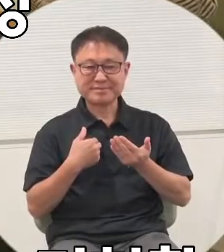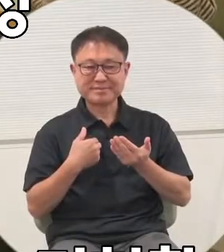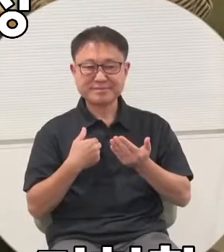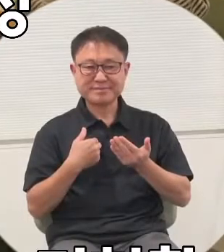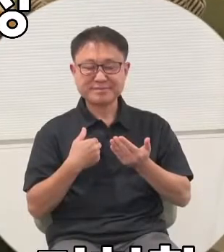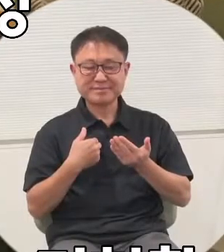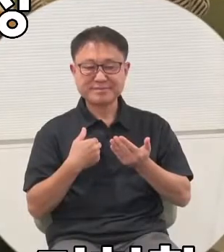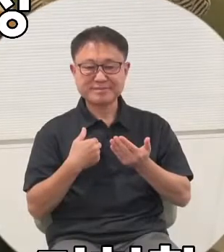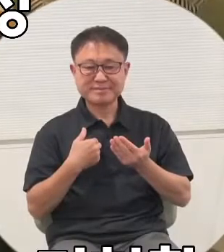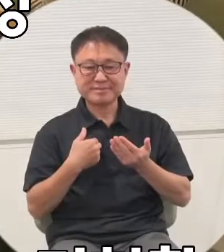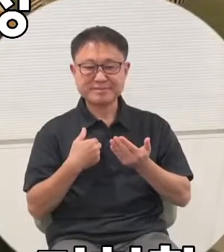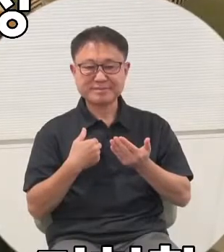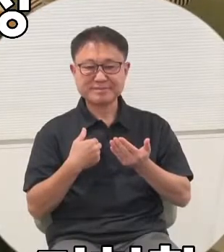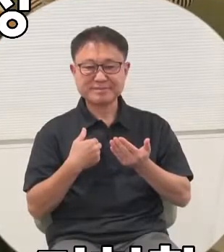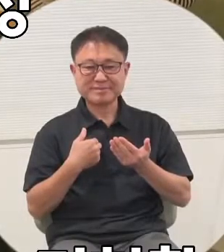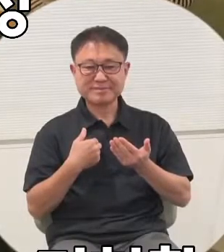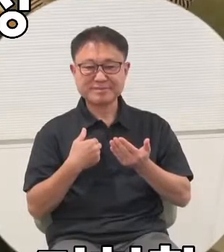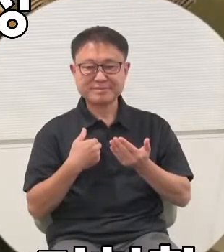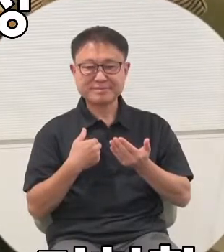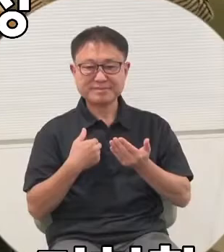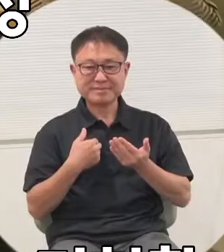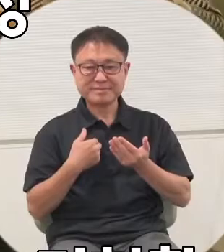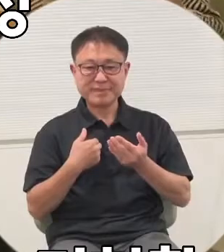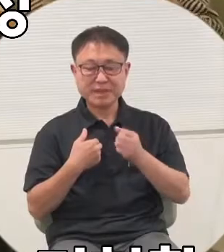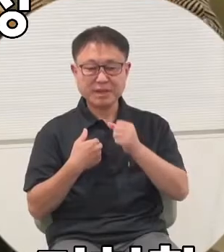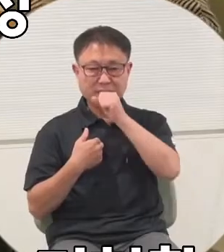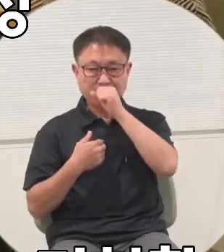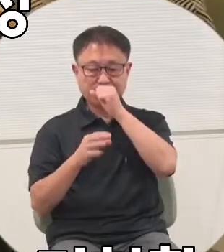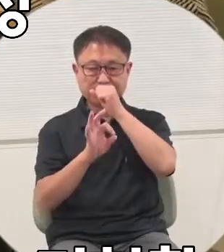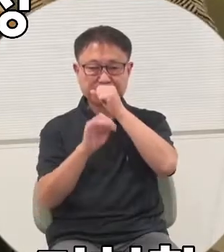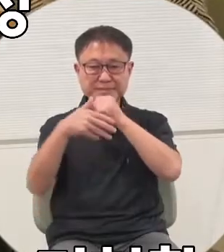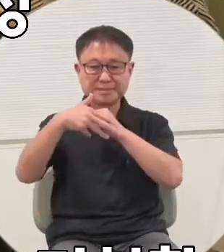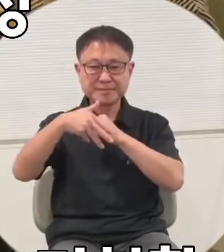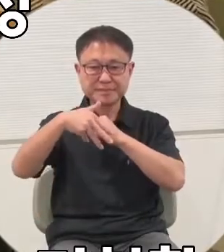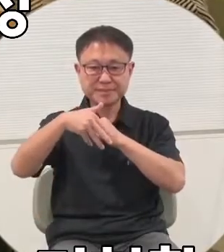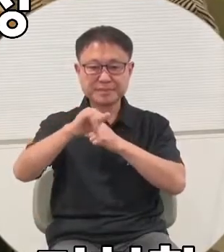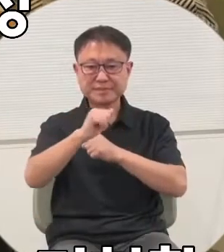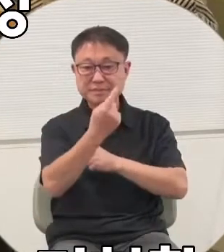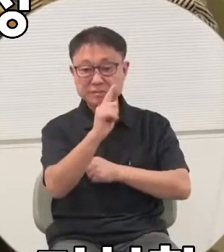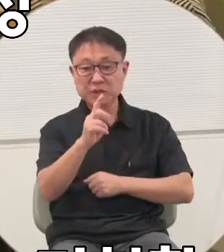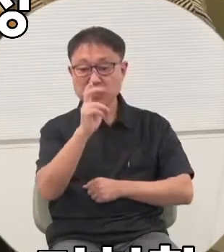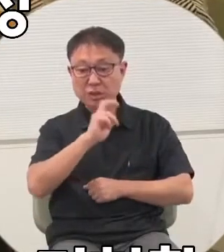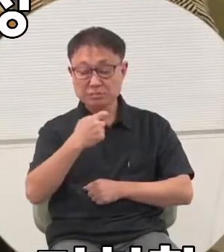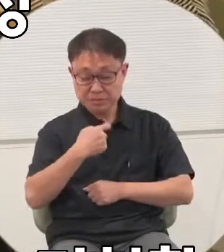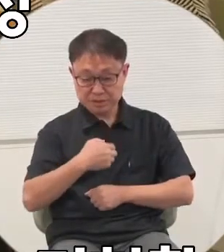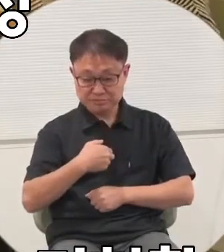처음에는 되게 약간 얌전한 뭐 안찌한 노래를 틀어달라고 하셨어요. 근데